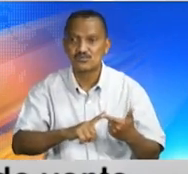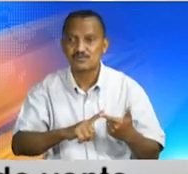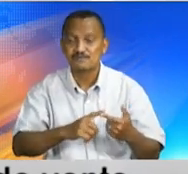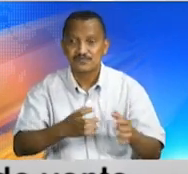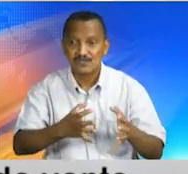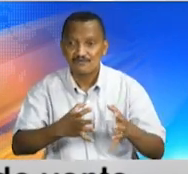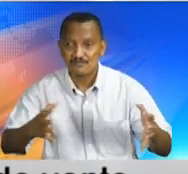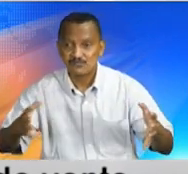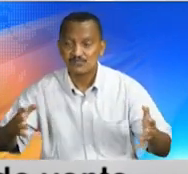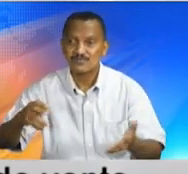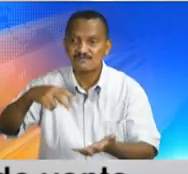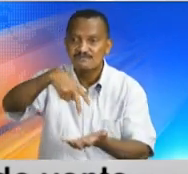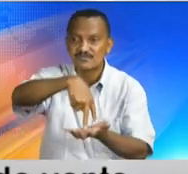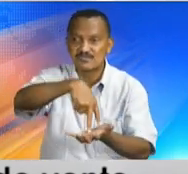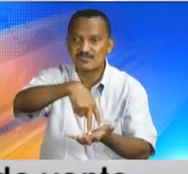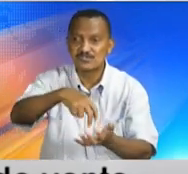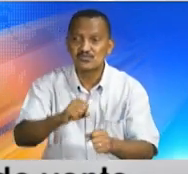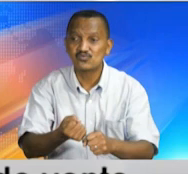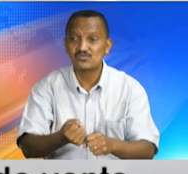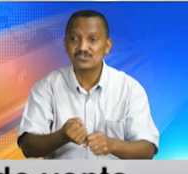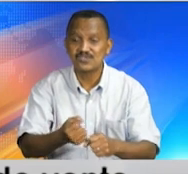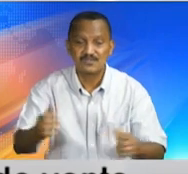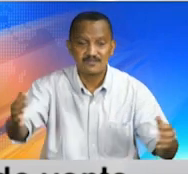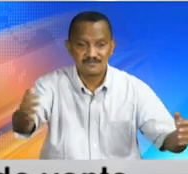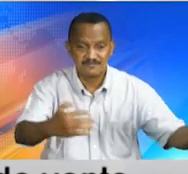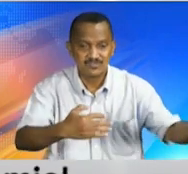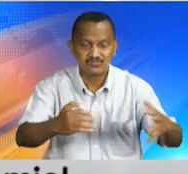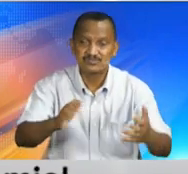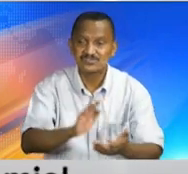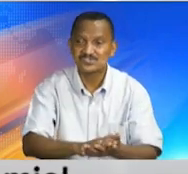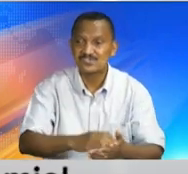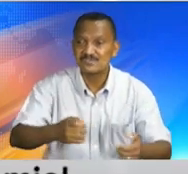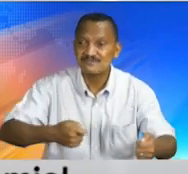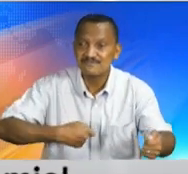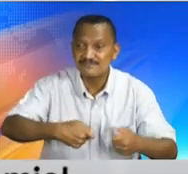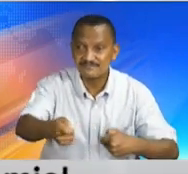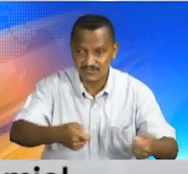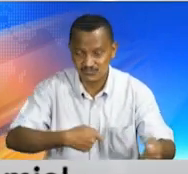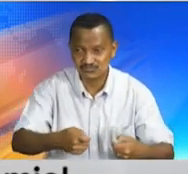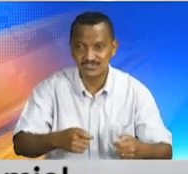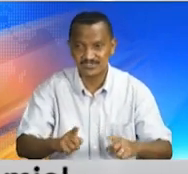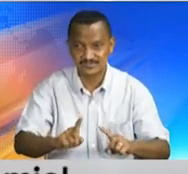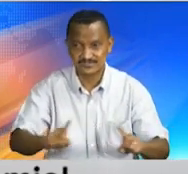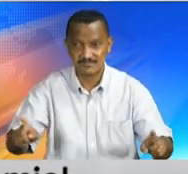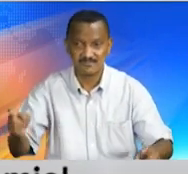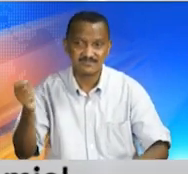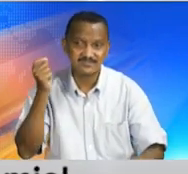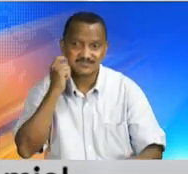ny fananganana an'ireo centre fanangonana sy ny fivarotana satria zany a raha ohatra ka hoe